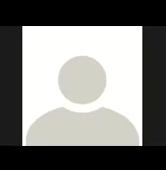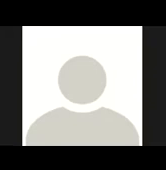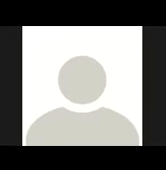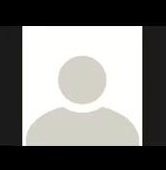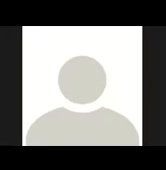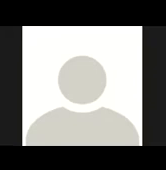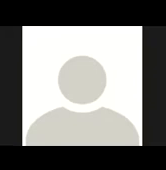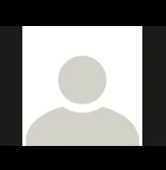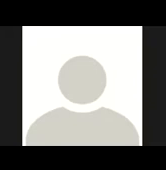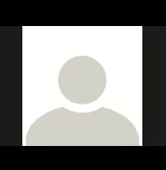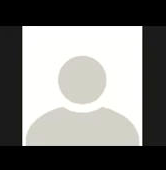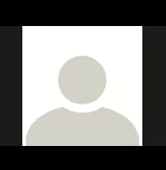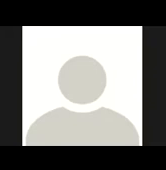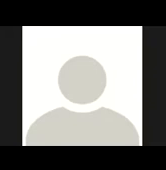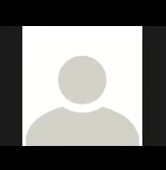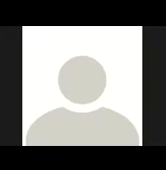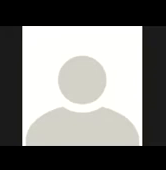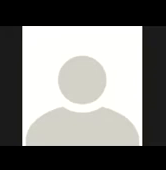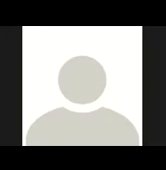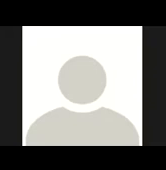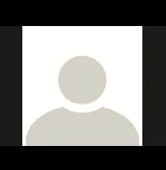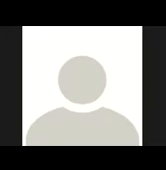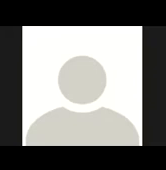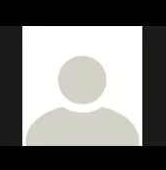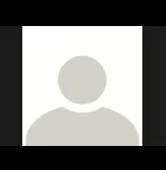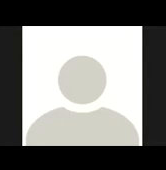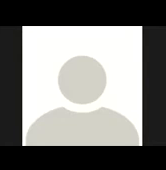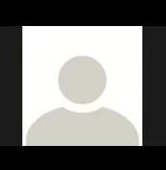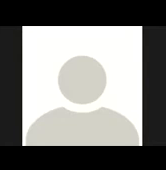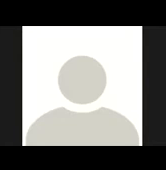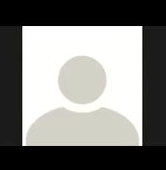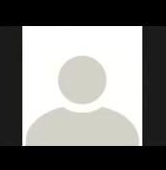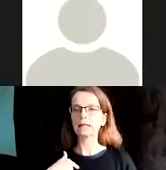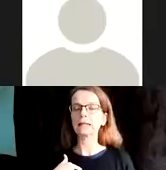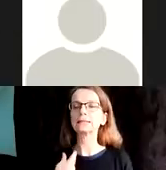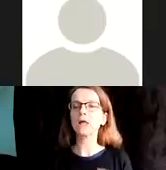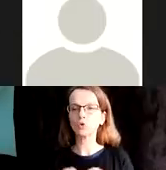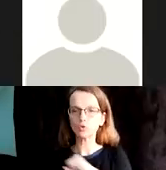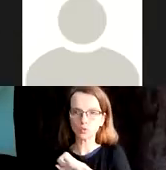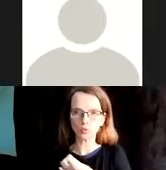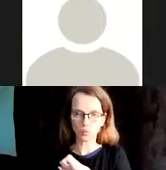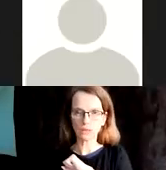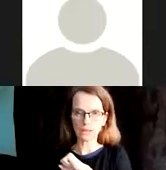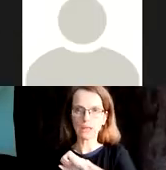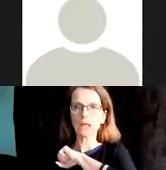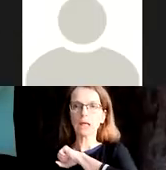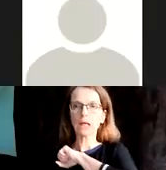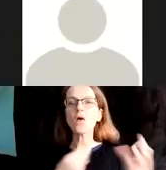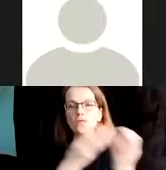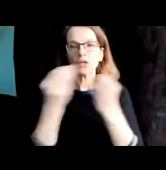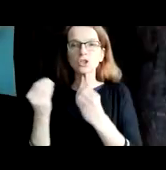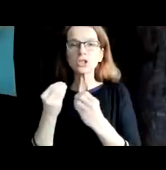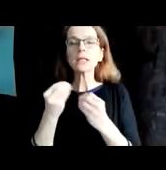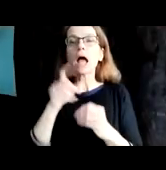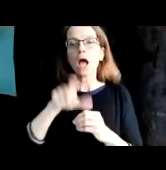Ime mi je Vanja, stara sem 24 let in zaključujem študij na fakulteti. Večina mojih profesorjev razume, da imam zaradi